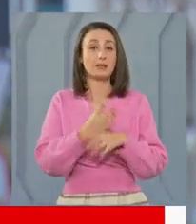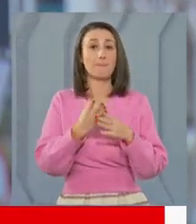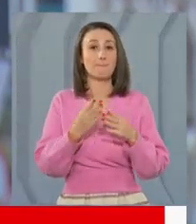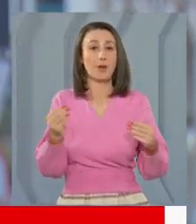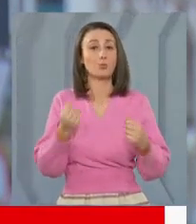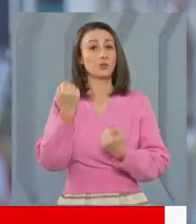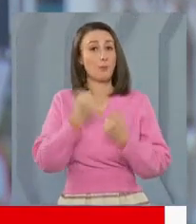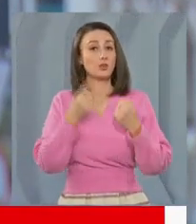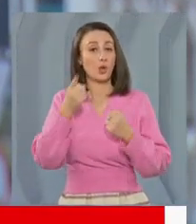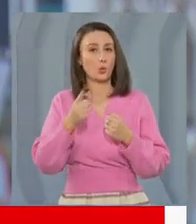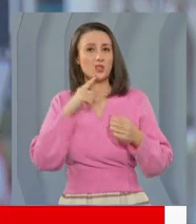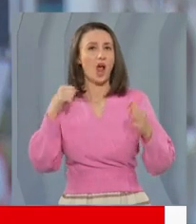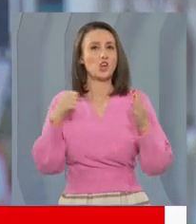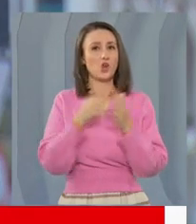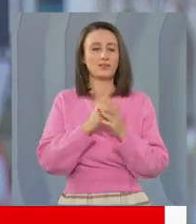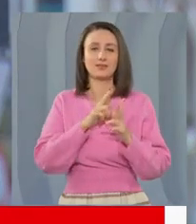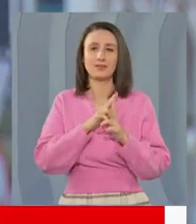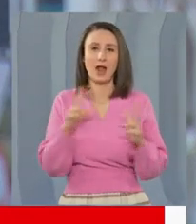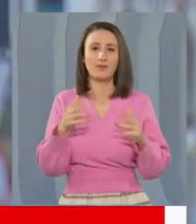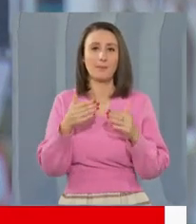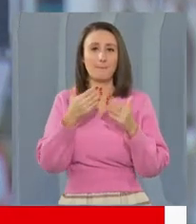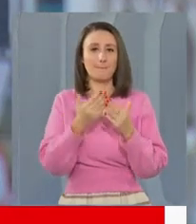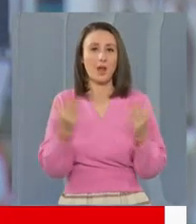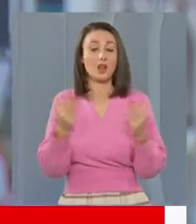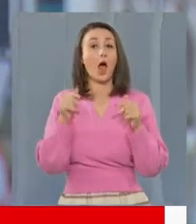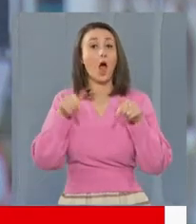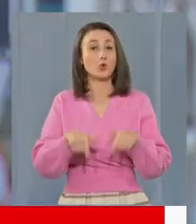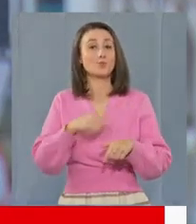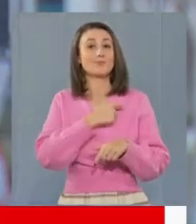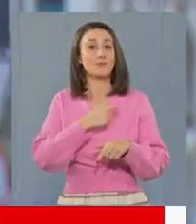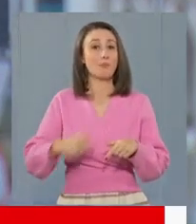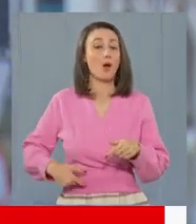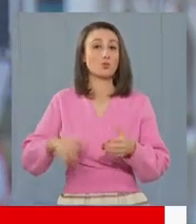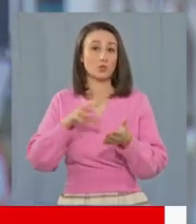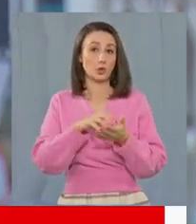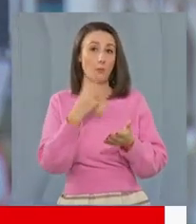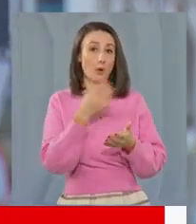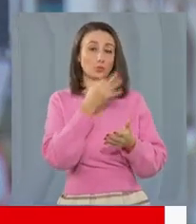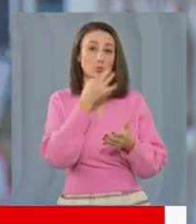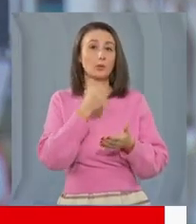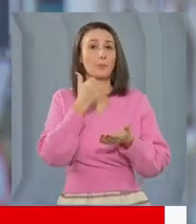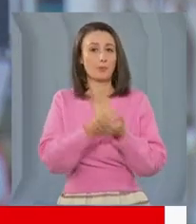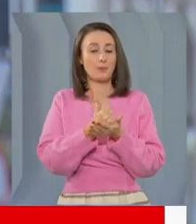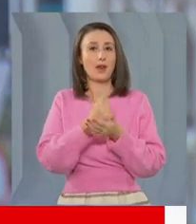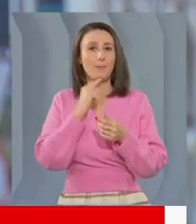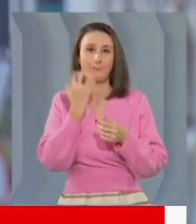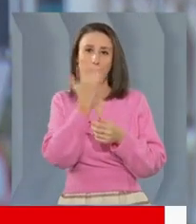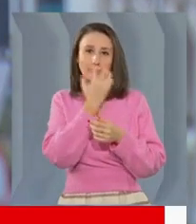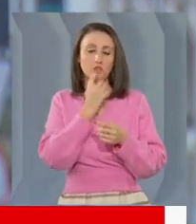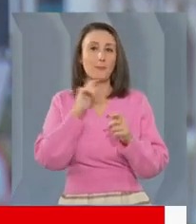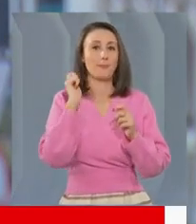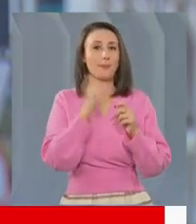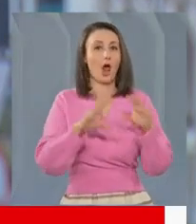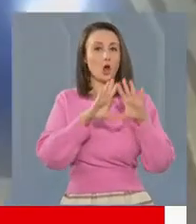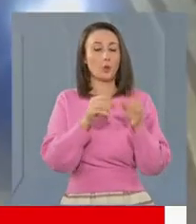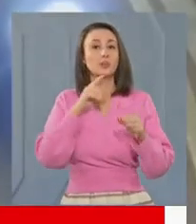excesive, mașina acestuia s-a izbit cu putere de perete. Acum primarul sectorului 4 a precizat că primăria îi va face plângere penală românului